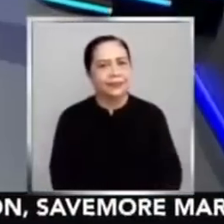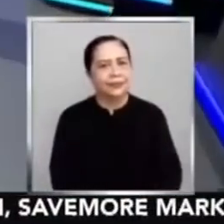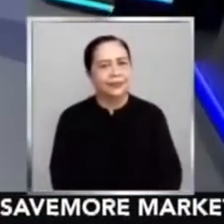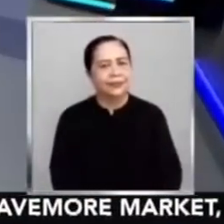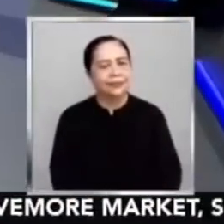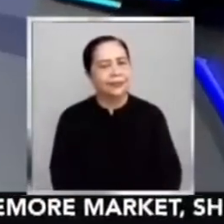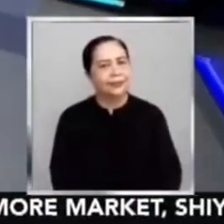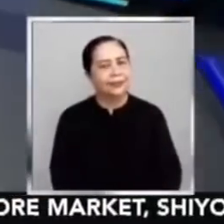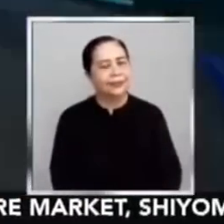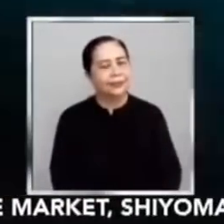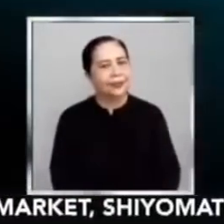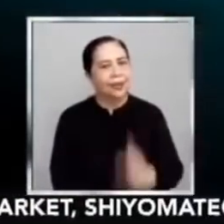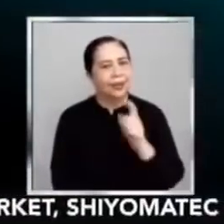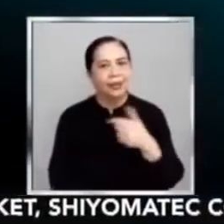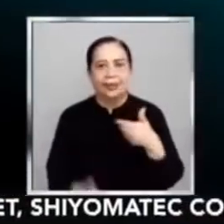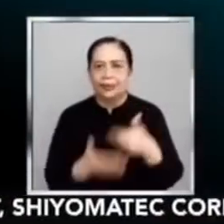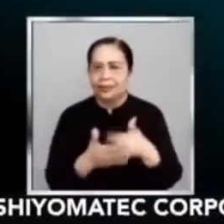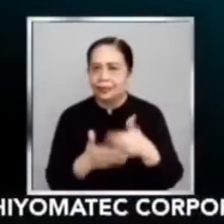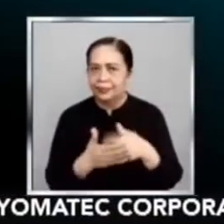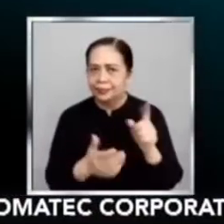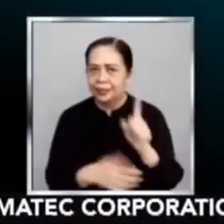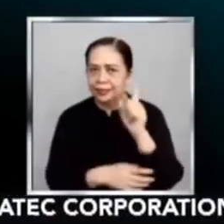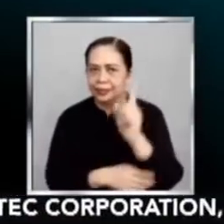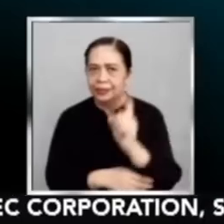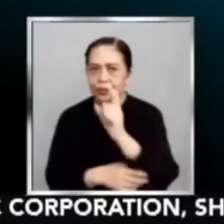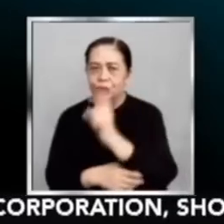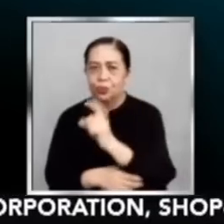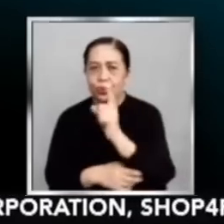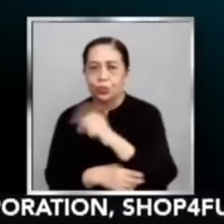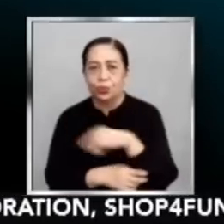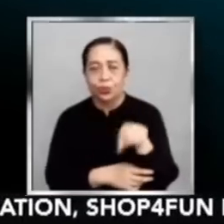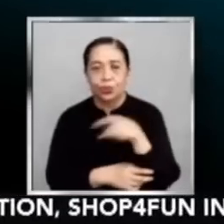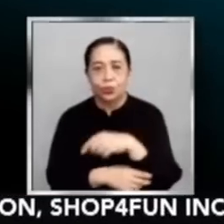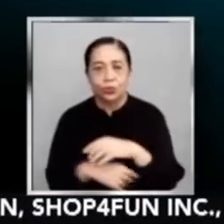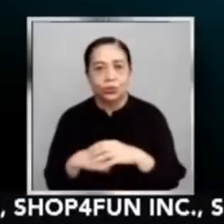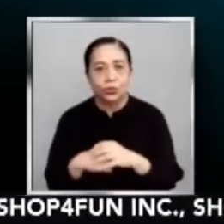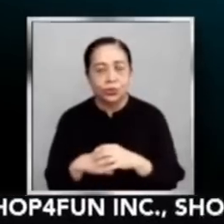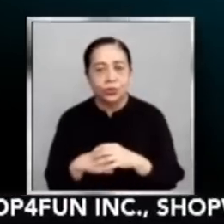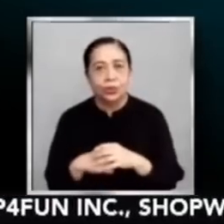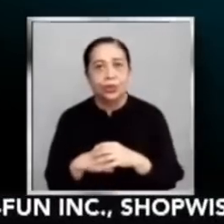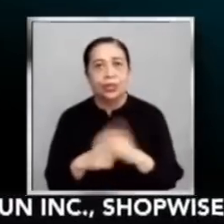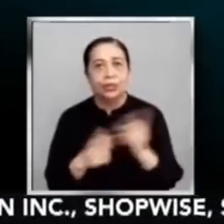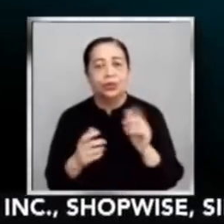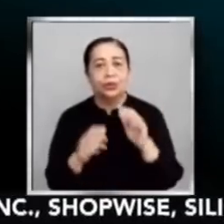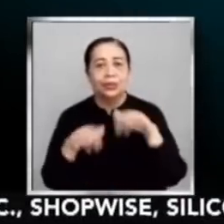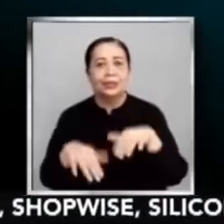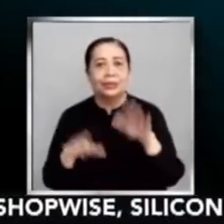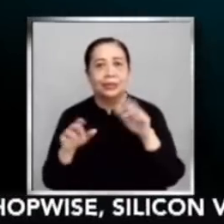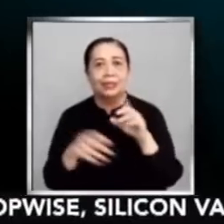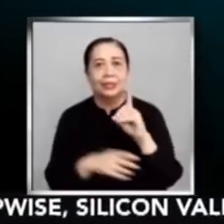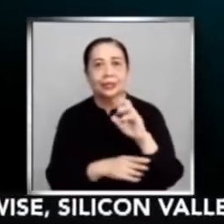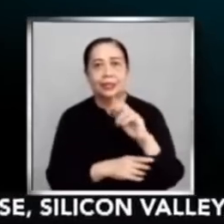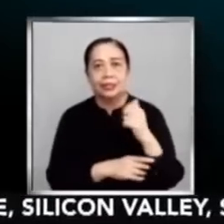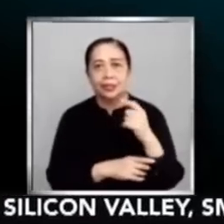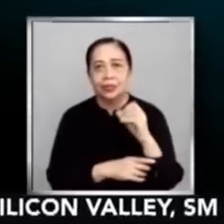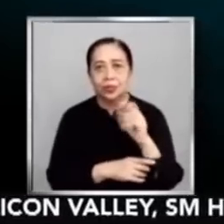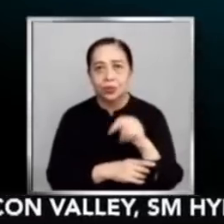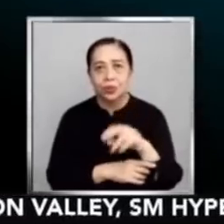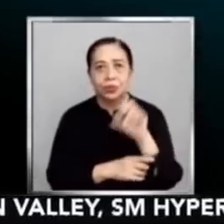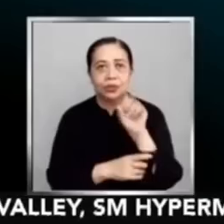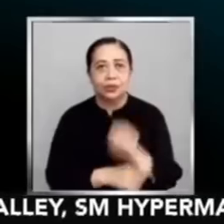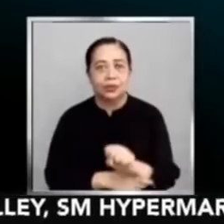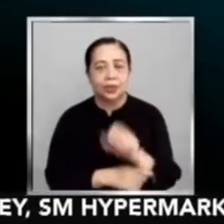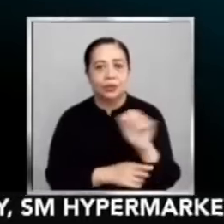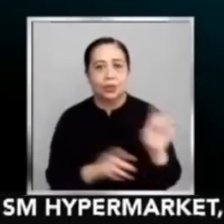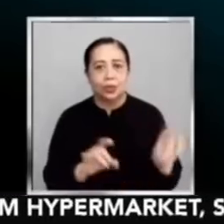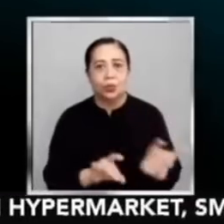Isa sa malapit na kamag-anak ng mga seahorse sa mga Picodorus equus o sea dragon. Endemic sa katubigan ng South at East Australia,